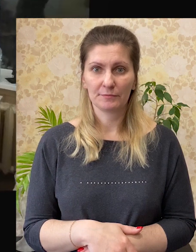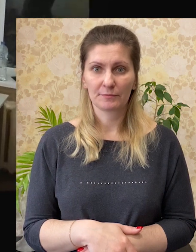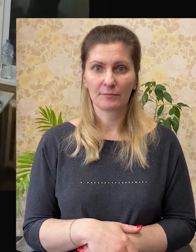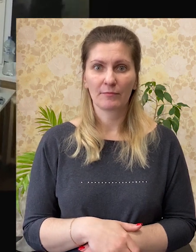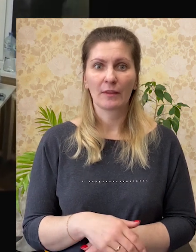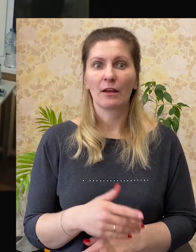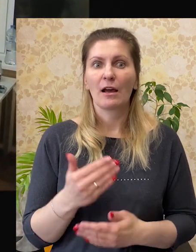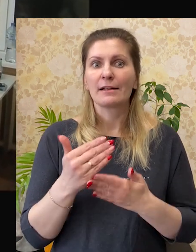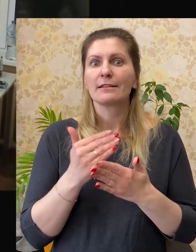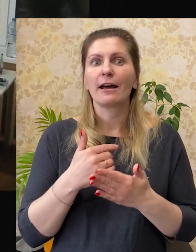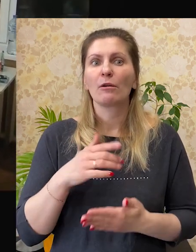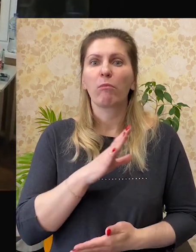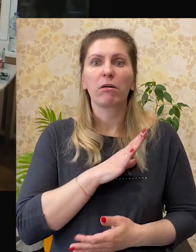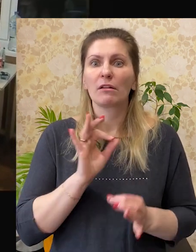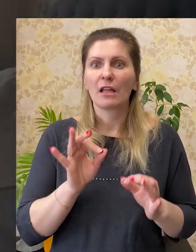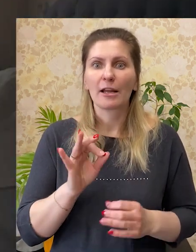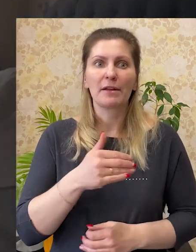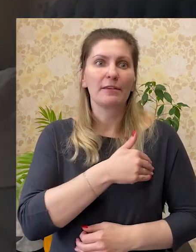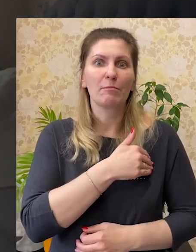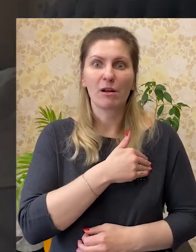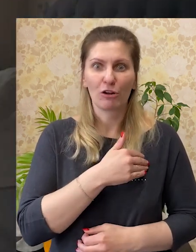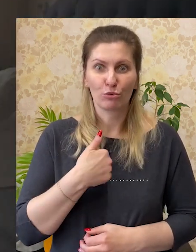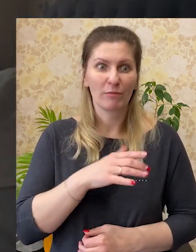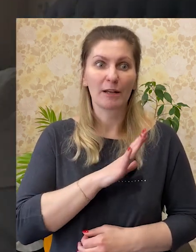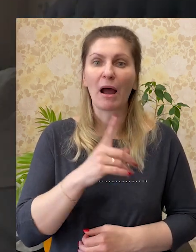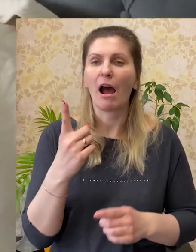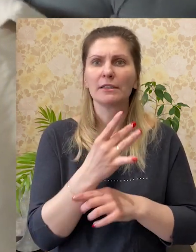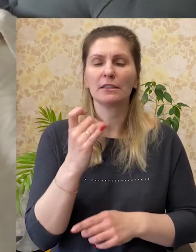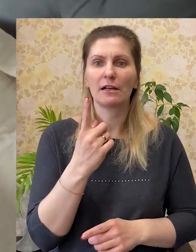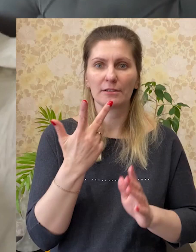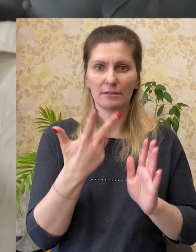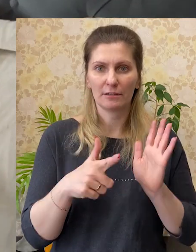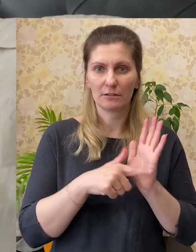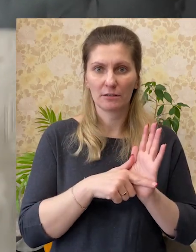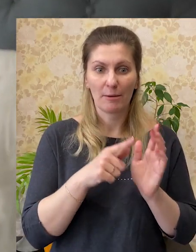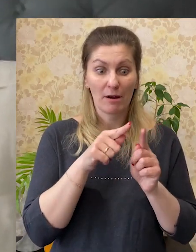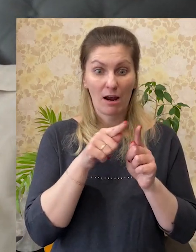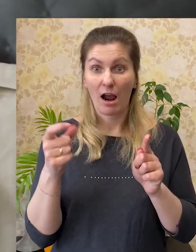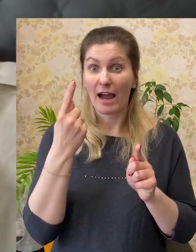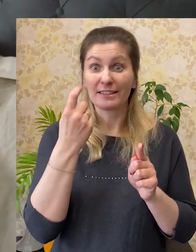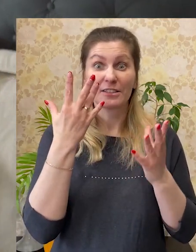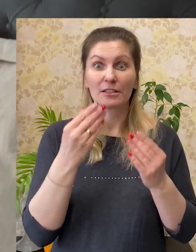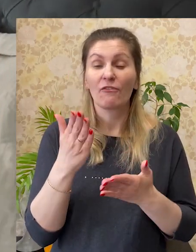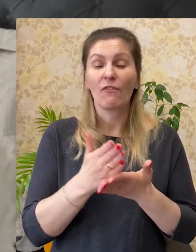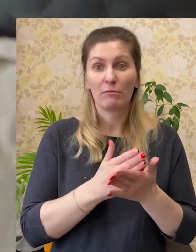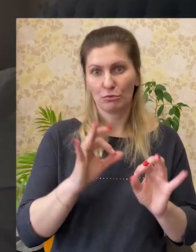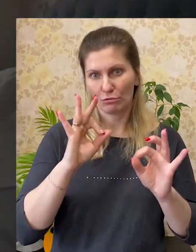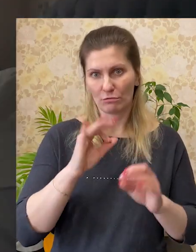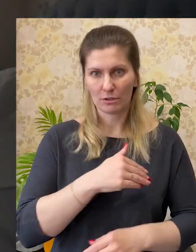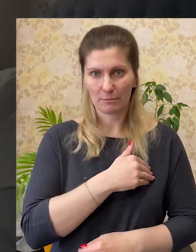смеялись. Состояние нормальное, температуры у нас на второй день не было. У меня один раз только 37 была температура, а все остальные там 11 дней, которые я провел, у меня вообще не было